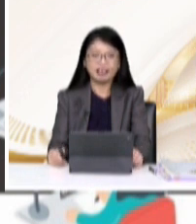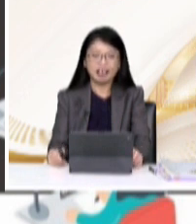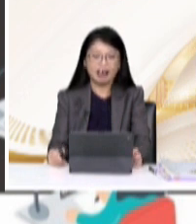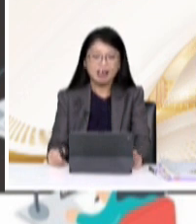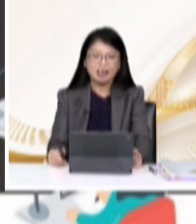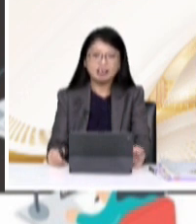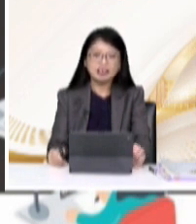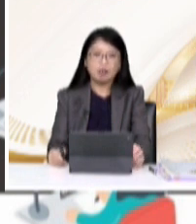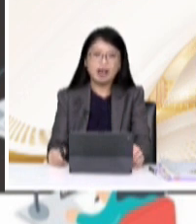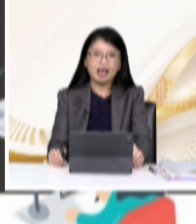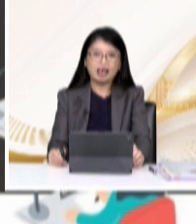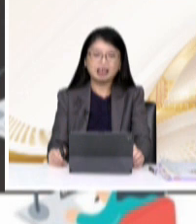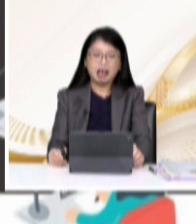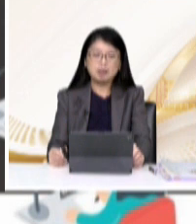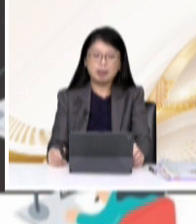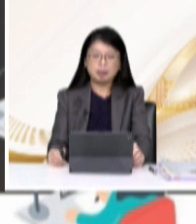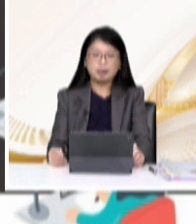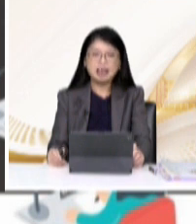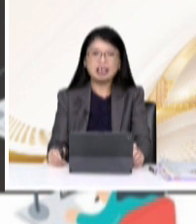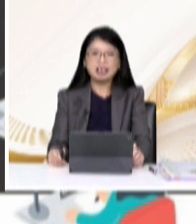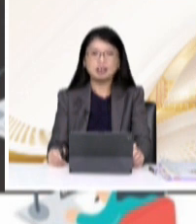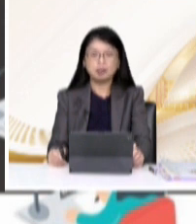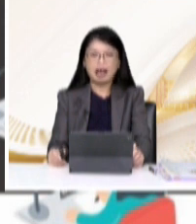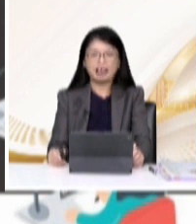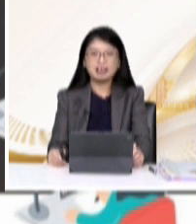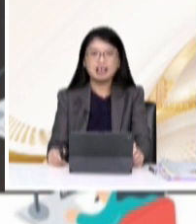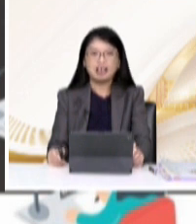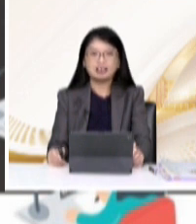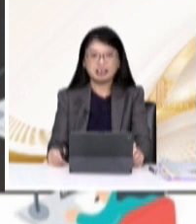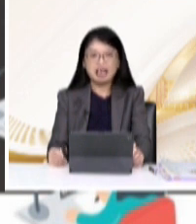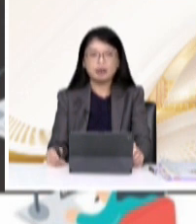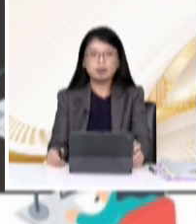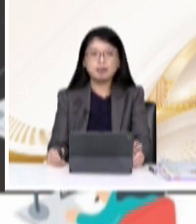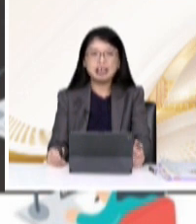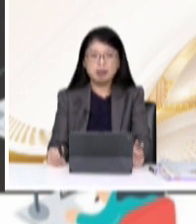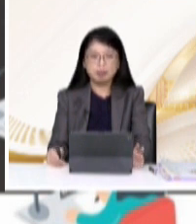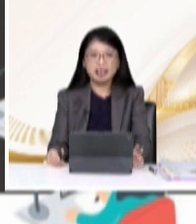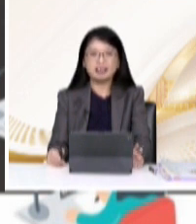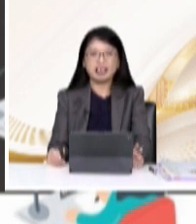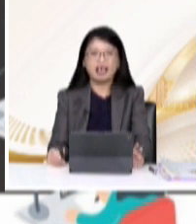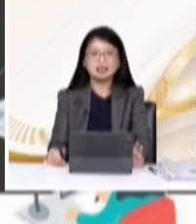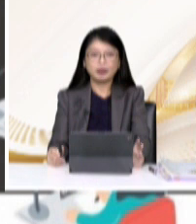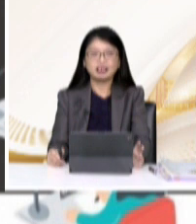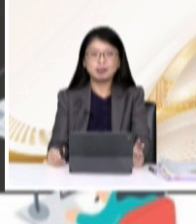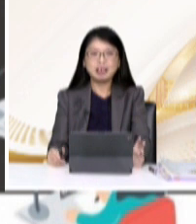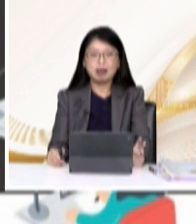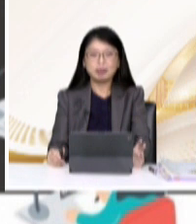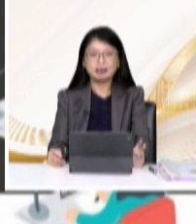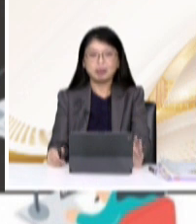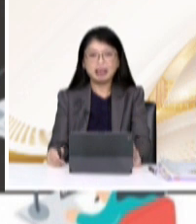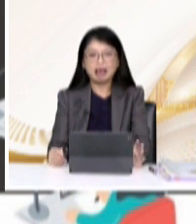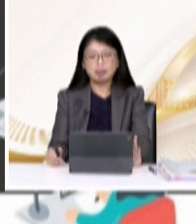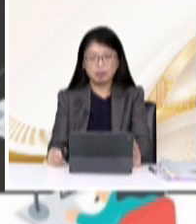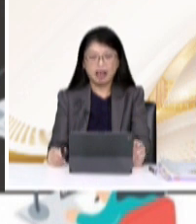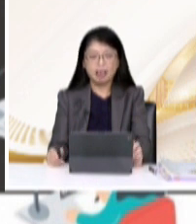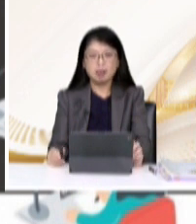นะคะเนื่องจากว่าการปรับเป็นพินัยเนี่ยกฎหมายเจตนารมณ์ที่มีการเปลี่ยนนะคะส่วนหนึ่งที่มีการเปลี่ยนจากมา